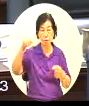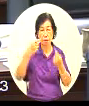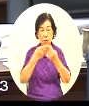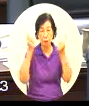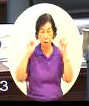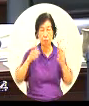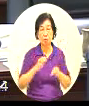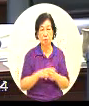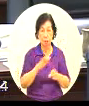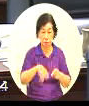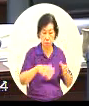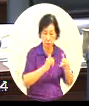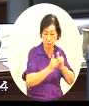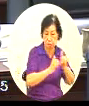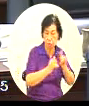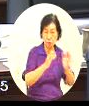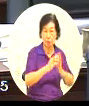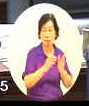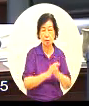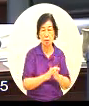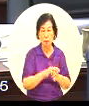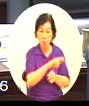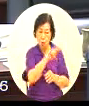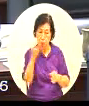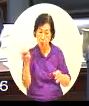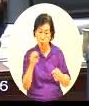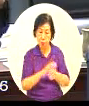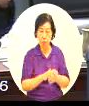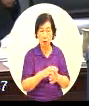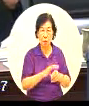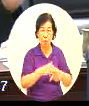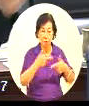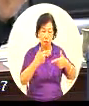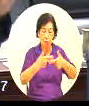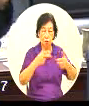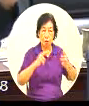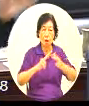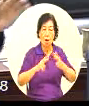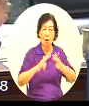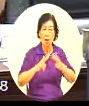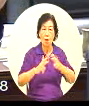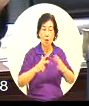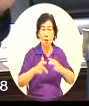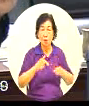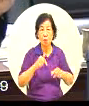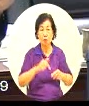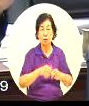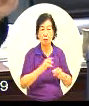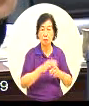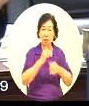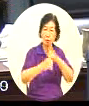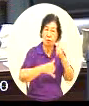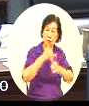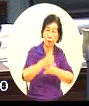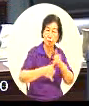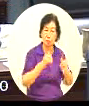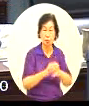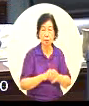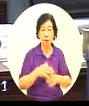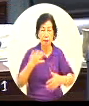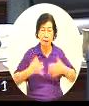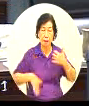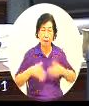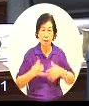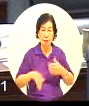真认真。咱我看林务遮所有诶咧办遮活动吼，吼乐龄啦，也是讲遮照顾弱势，照